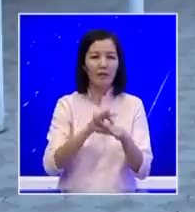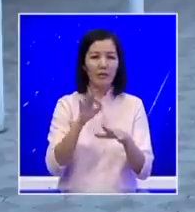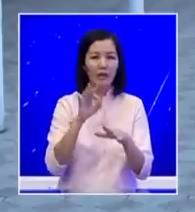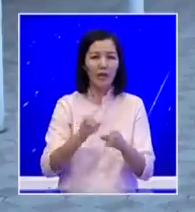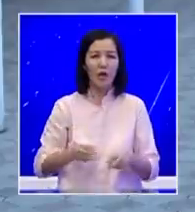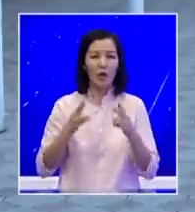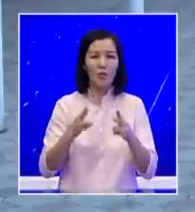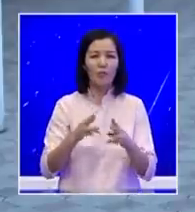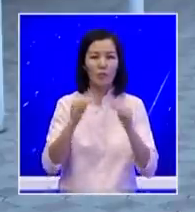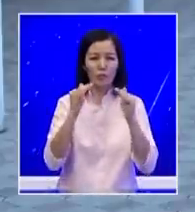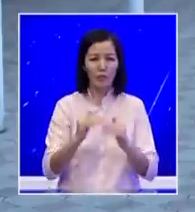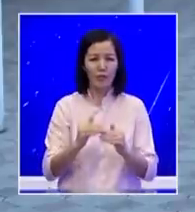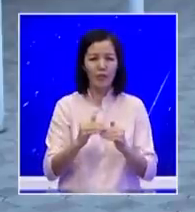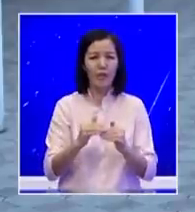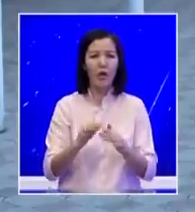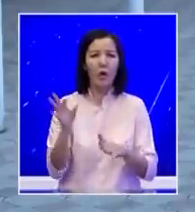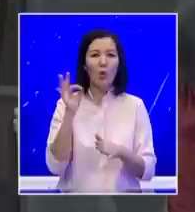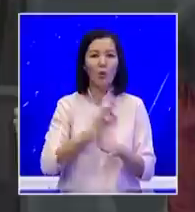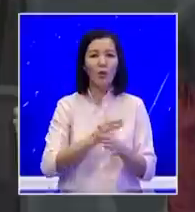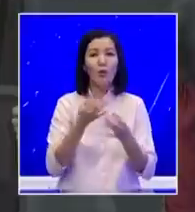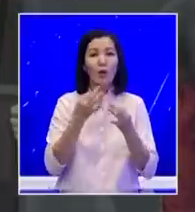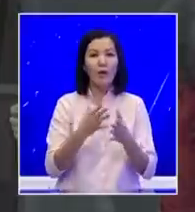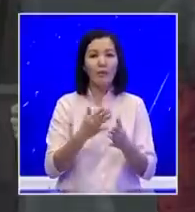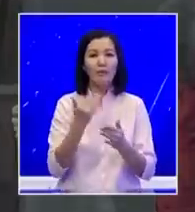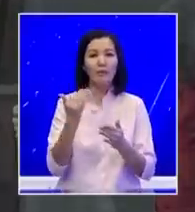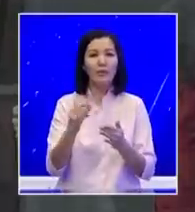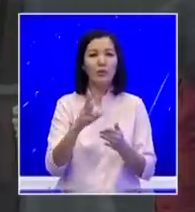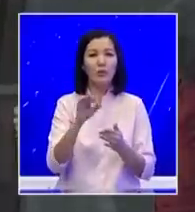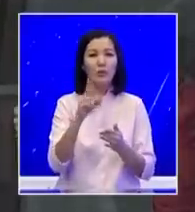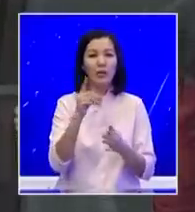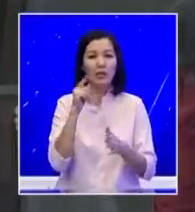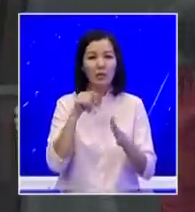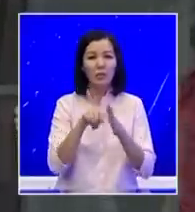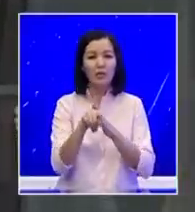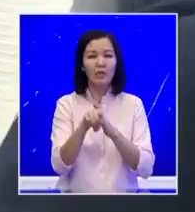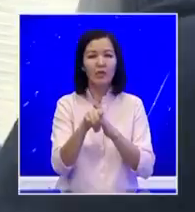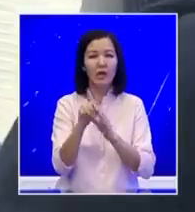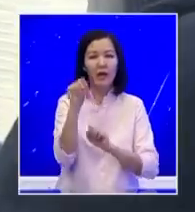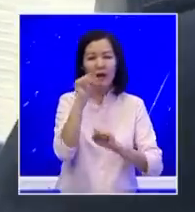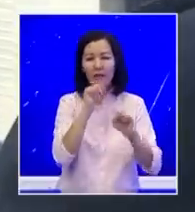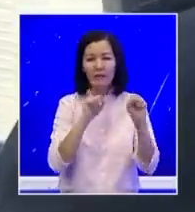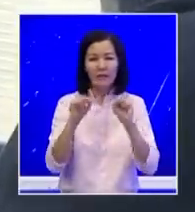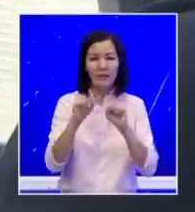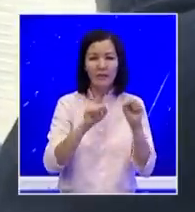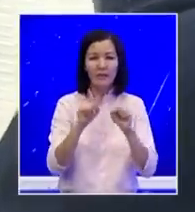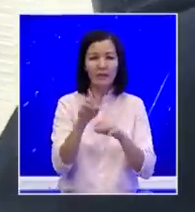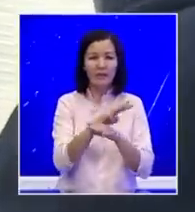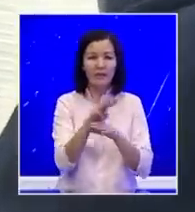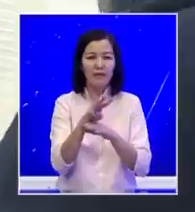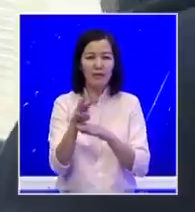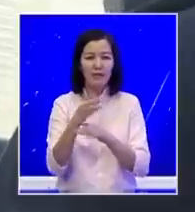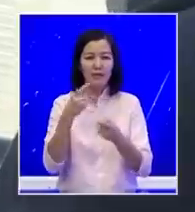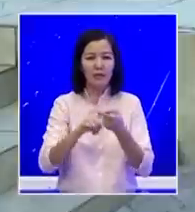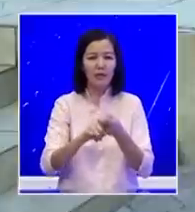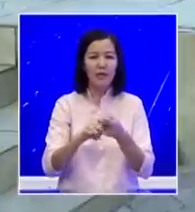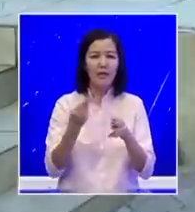ауру қаупын едәуір төмендетеді. Қолдануы қарапайым. Сіз осы туннельден өткенше антисептик шашатын автоматты сенсорлар іске